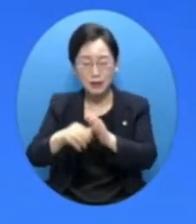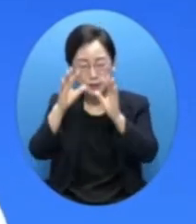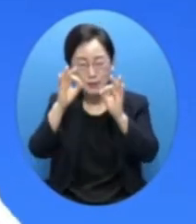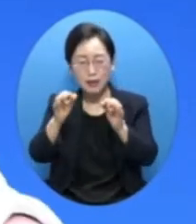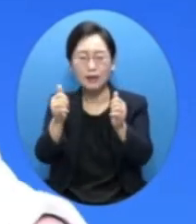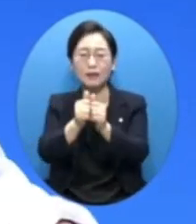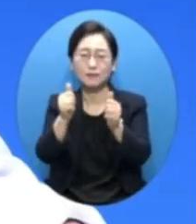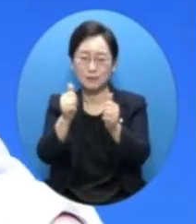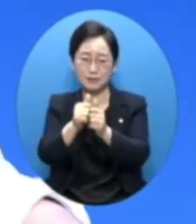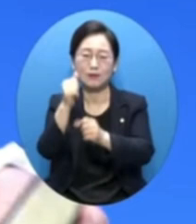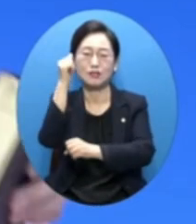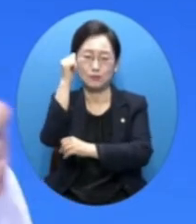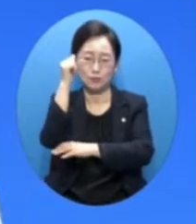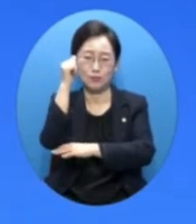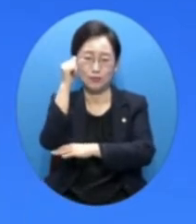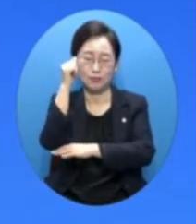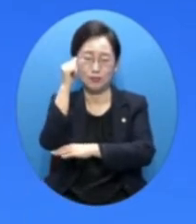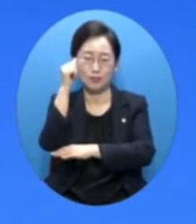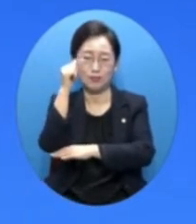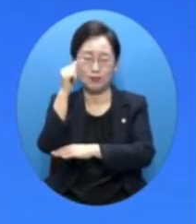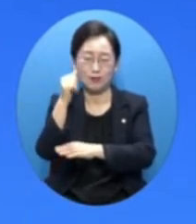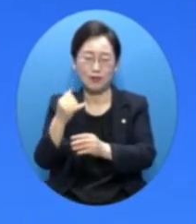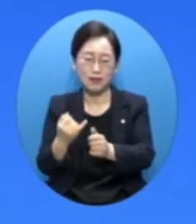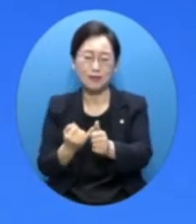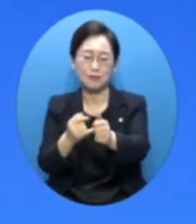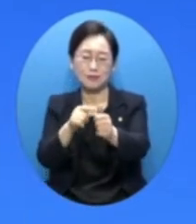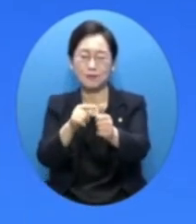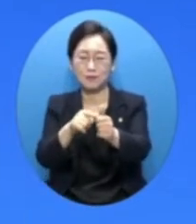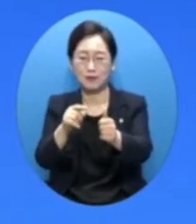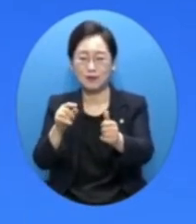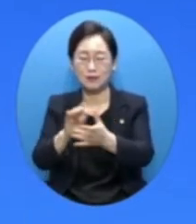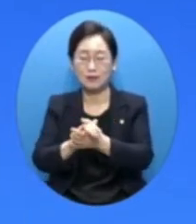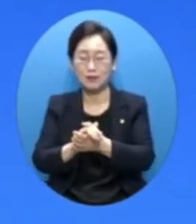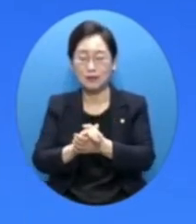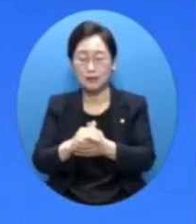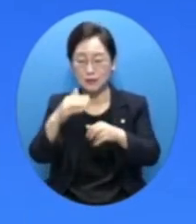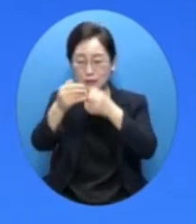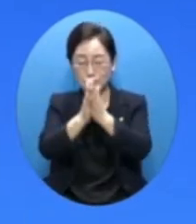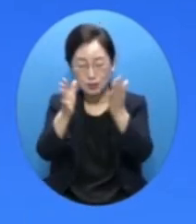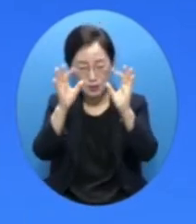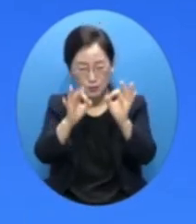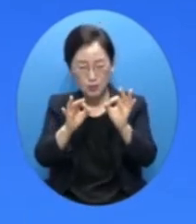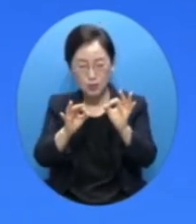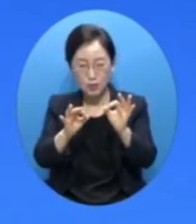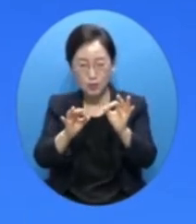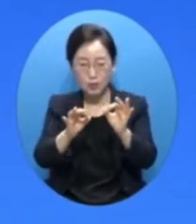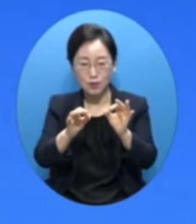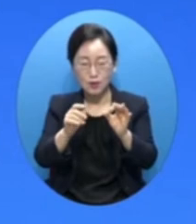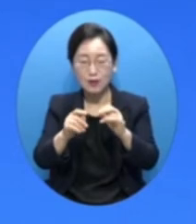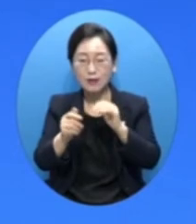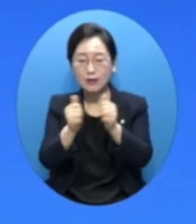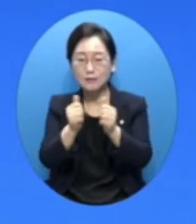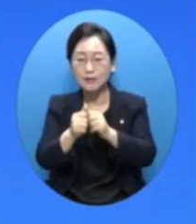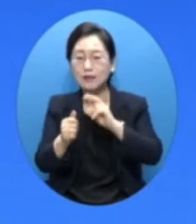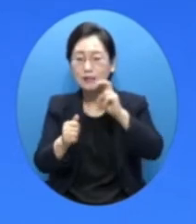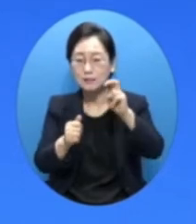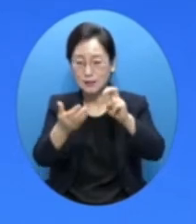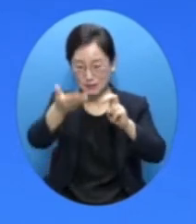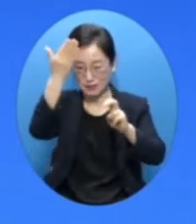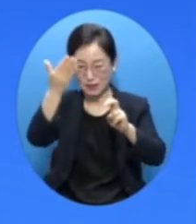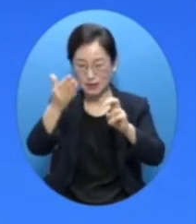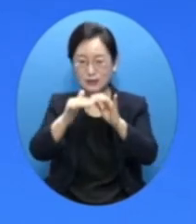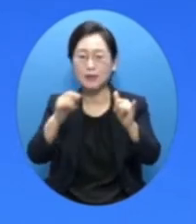그래서 대단히 좀 안타깝게도 성경 기록된 모든 숫자는 남자 20세 이상의 사람들의 숫자로 기록되어